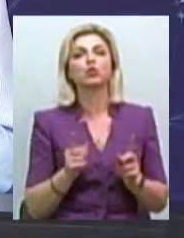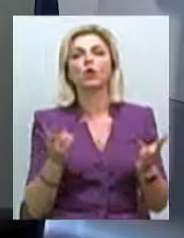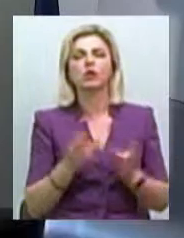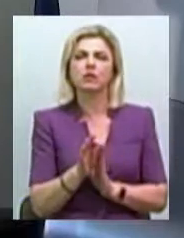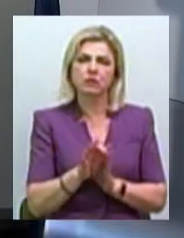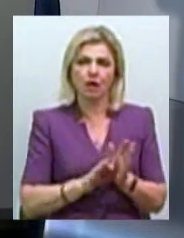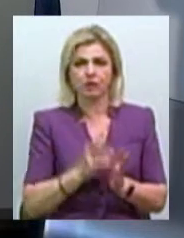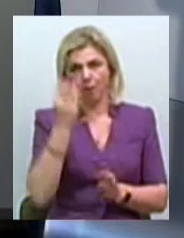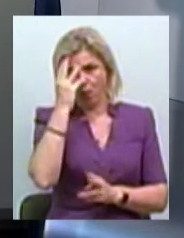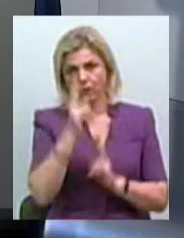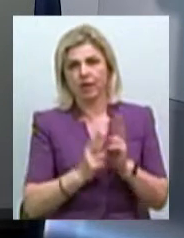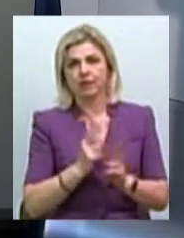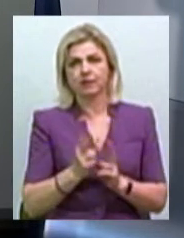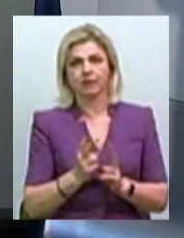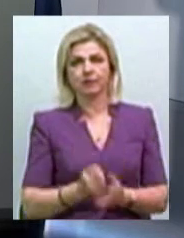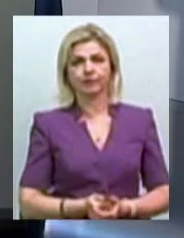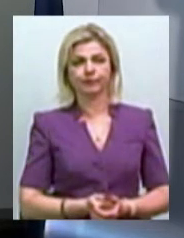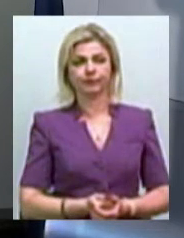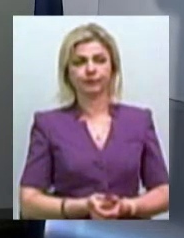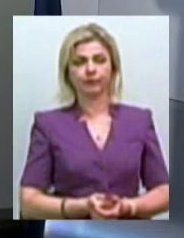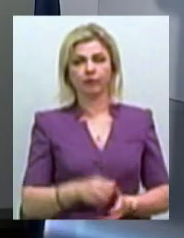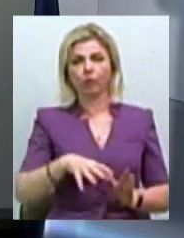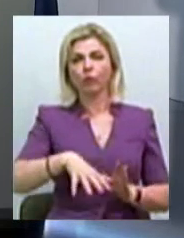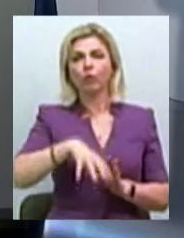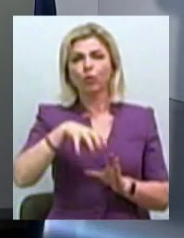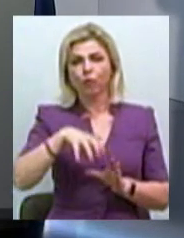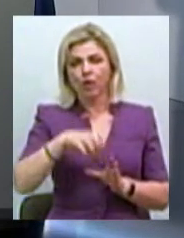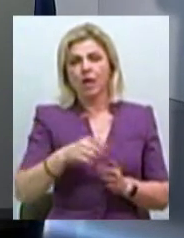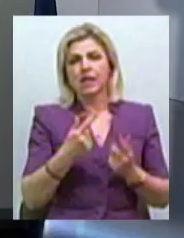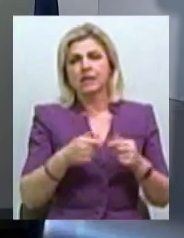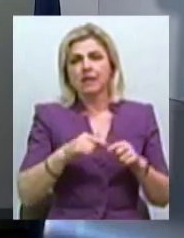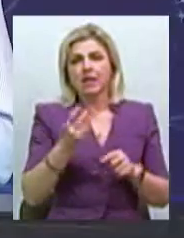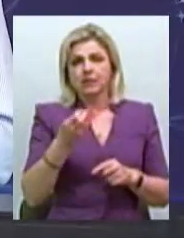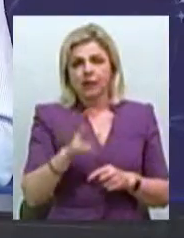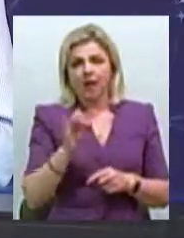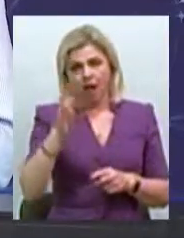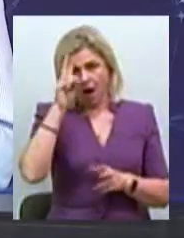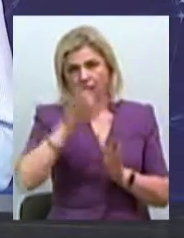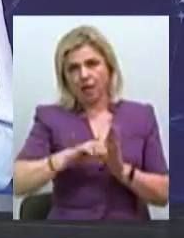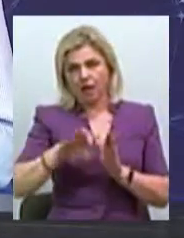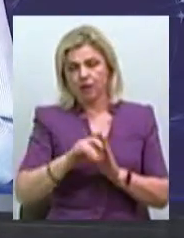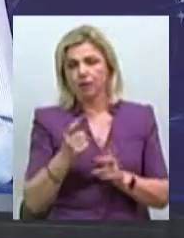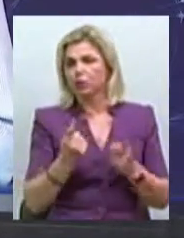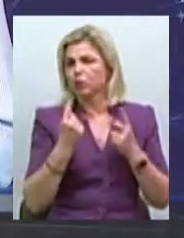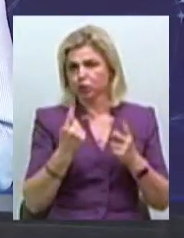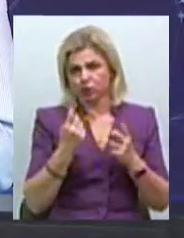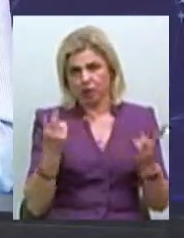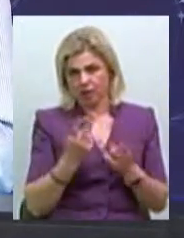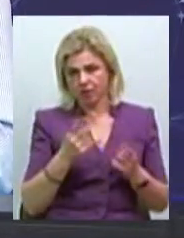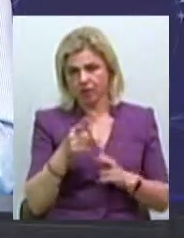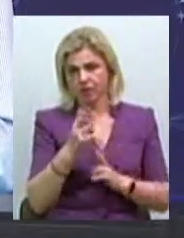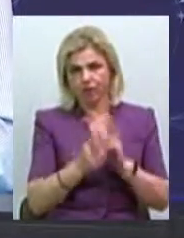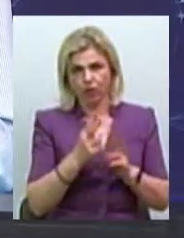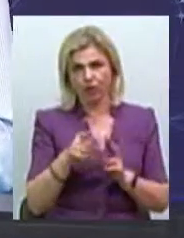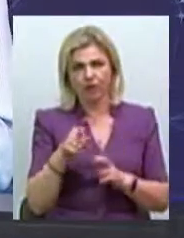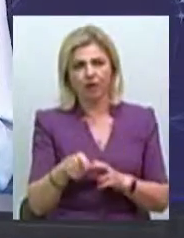негайної модернізації? Ви знаєте, насосні станції каналізації потребують модернізації, дуже великої модернізації, тому що та агресивна